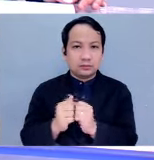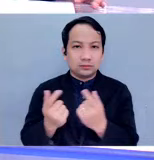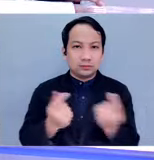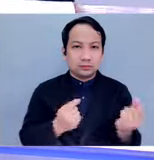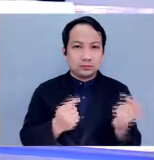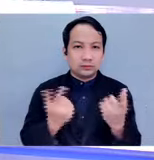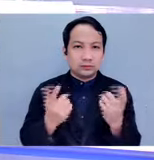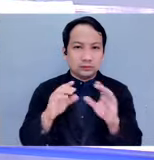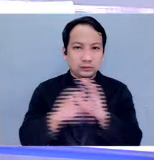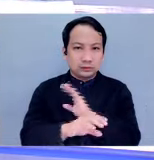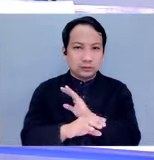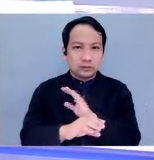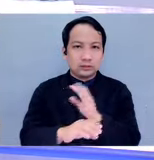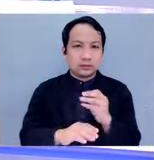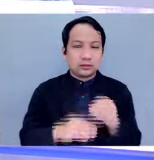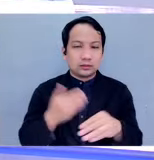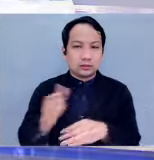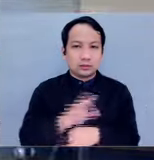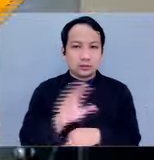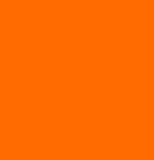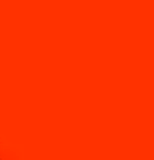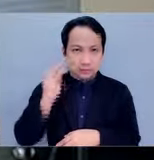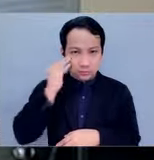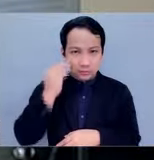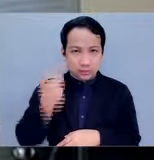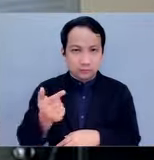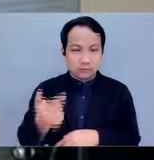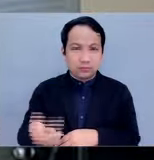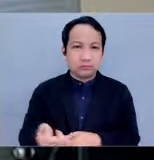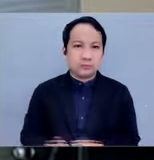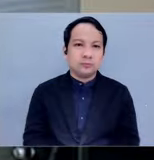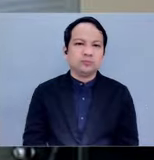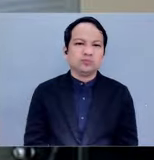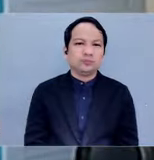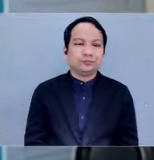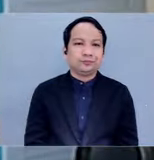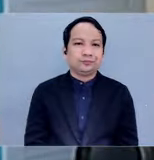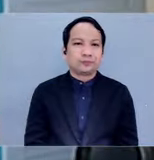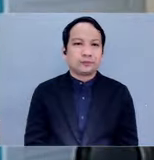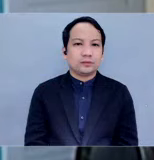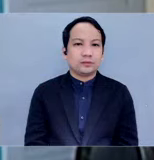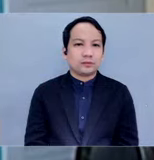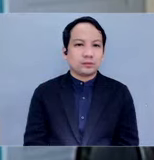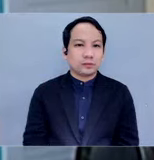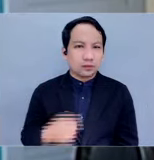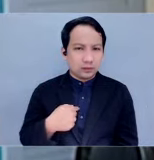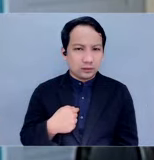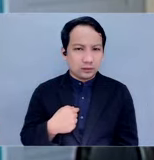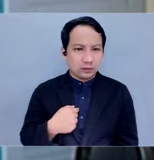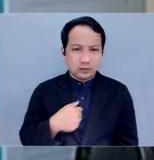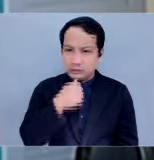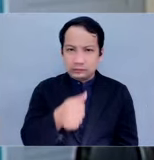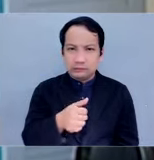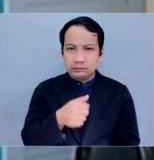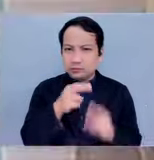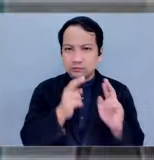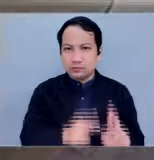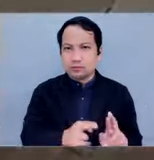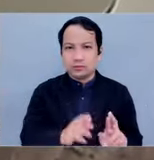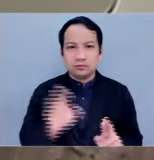Nasa frontline ng balitang yan, Simon Gualvez. Pinalanghiya po na hindi po maiisip na gawin ng normal na